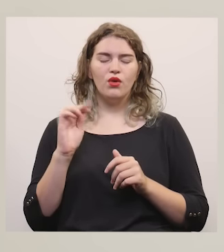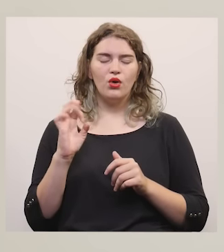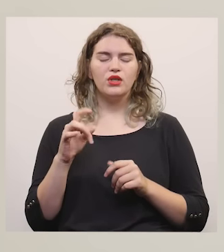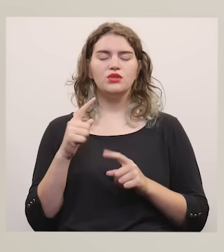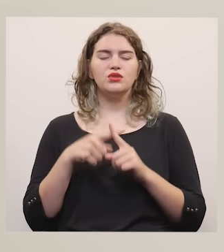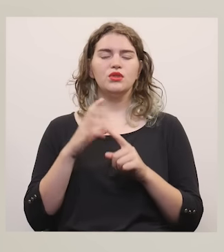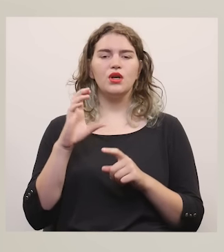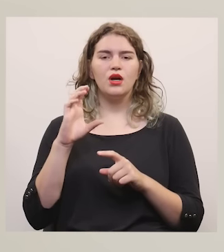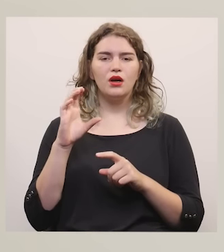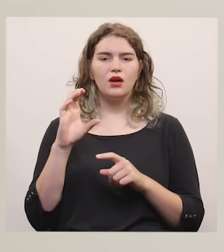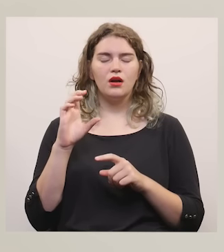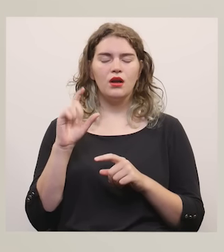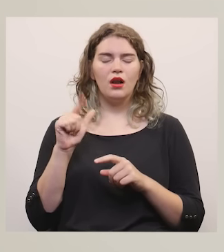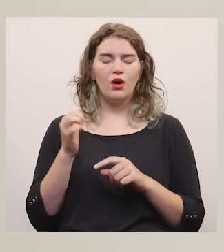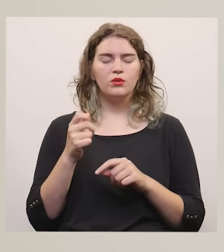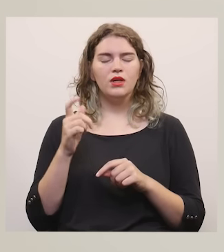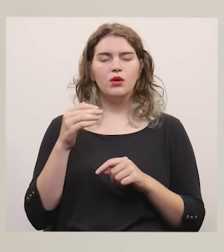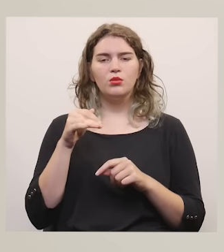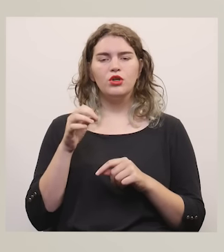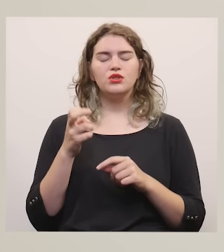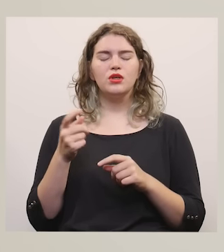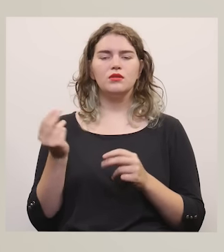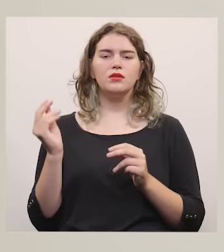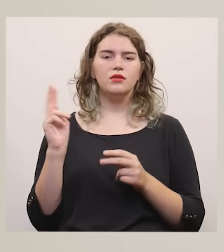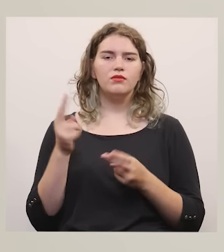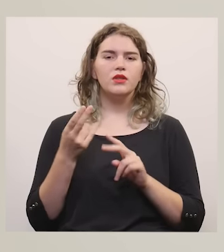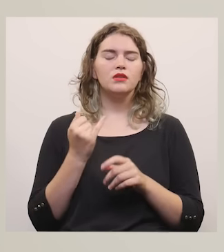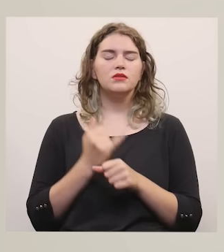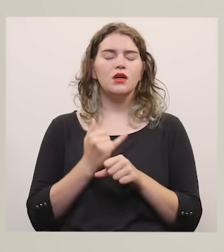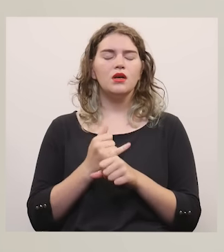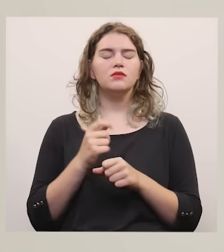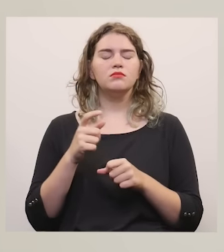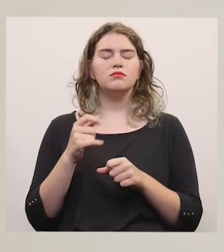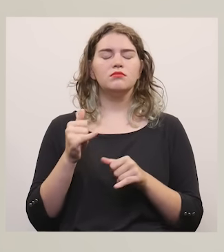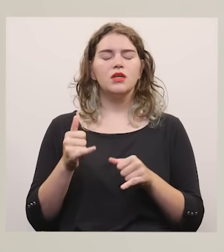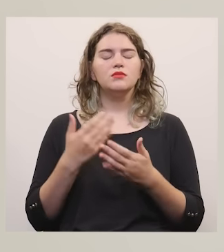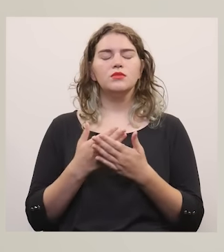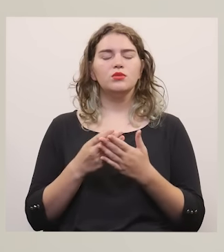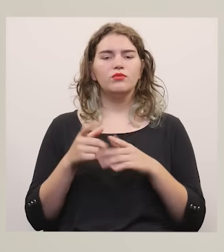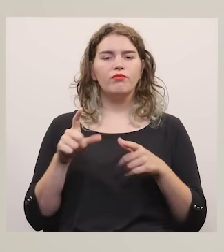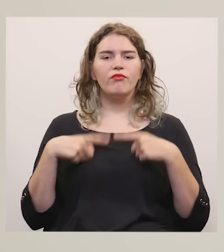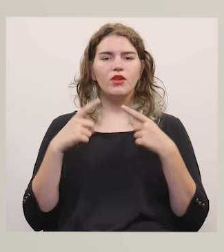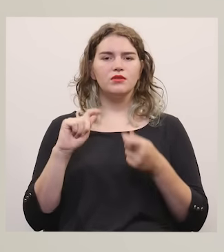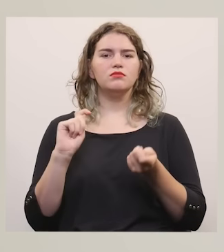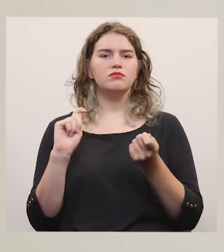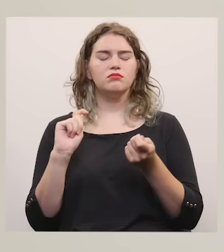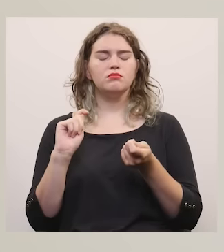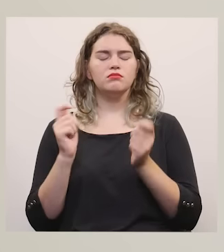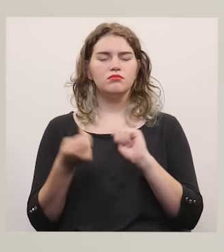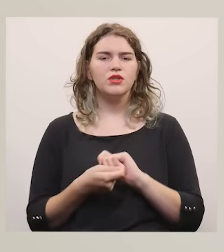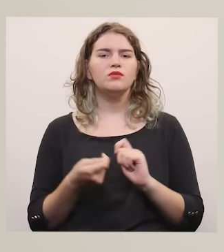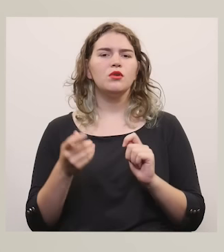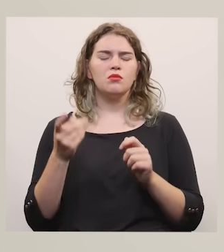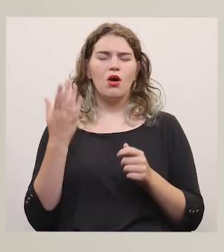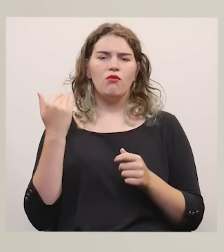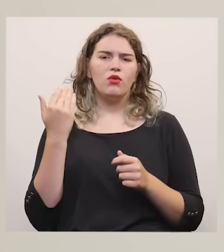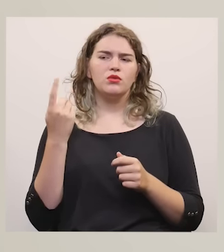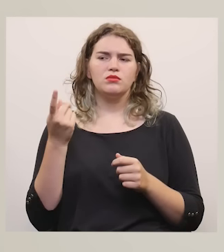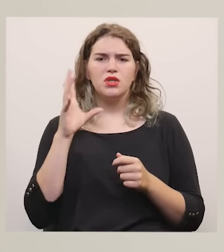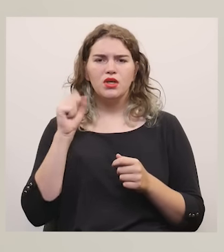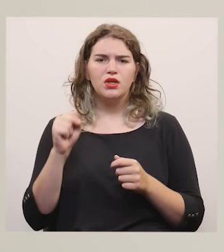Florin și Claudia Mureșan, invitații astăzi la Vieți Transformate. Până în momentul când Florin a avut un accident, erau creștini,